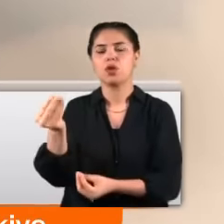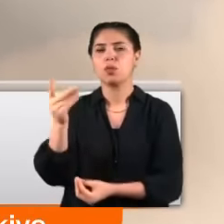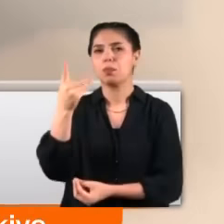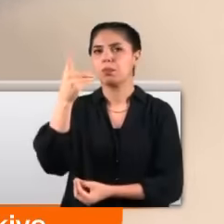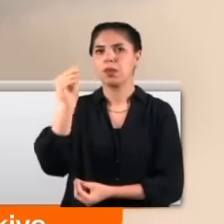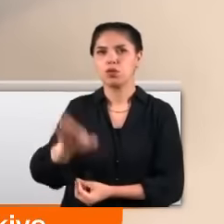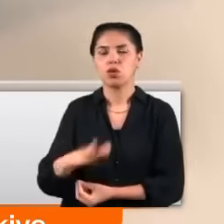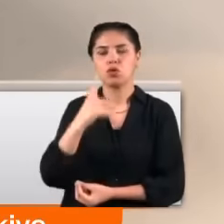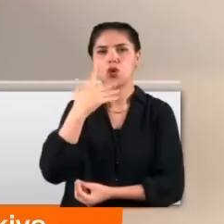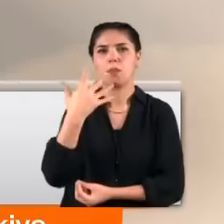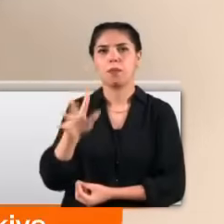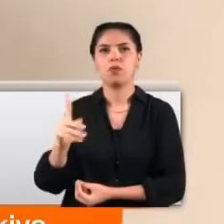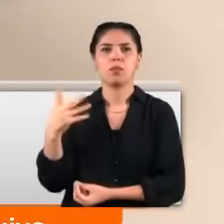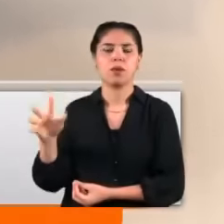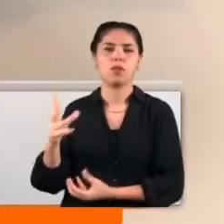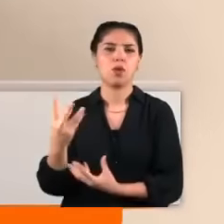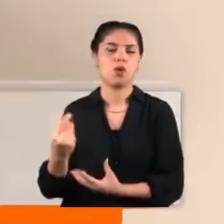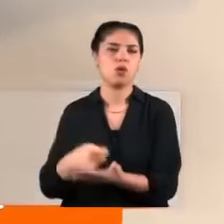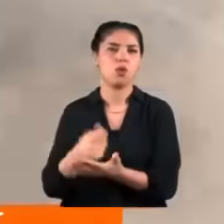da 5 bin lira ödenecek.